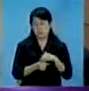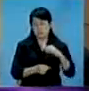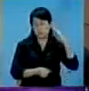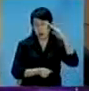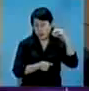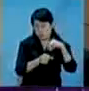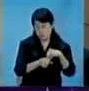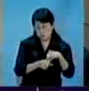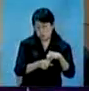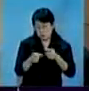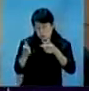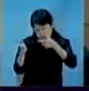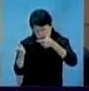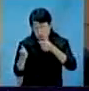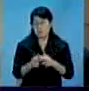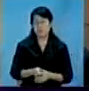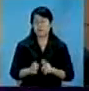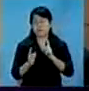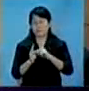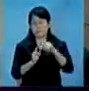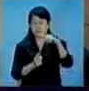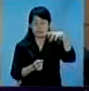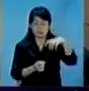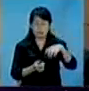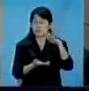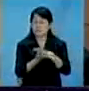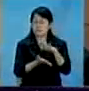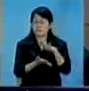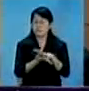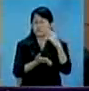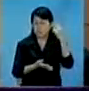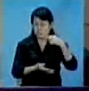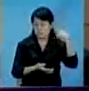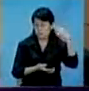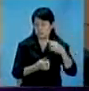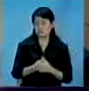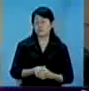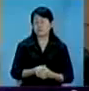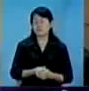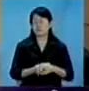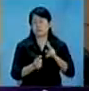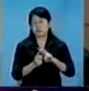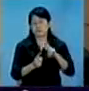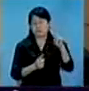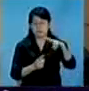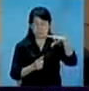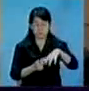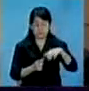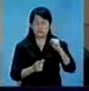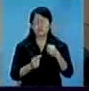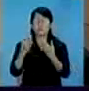ในวันนั้น1คือโรงเรียนสตรีวิทยา สองสำนักงานสลากกินแบ่งรัฐบ